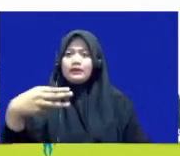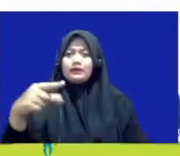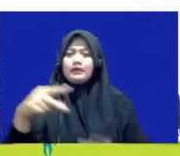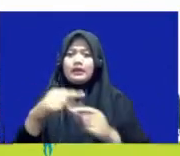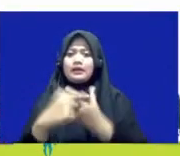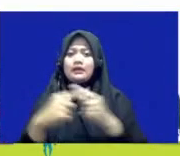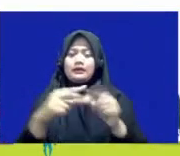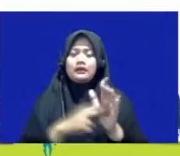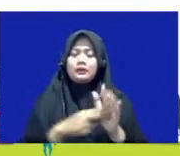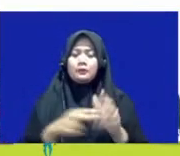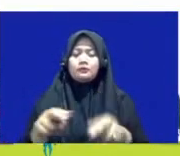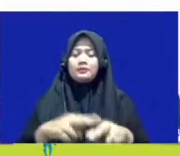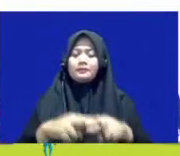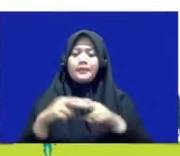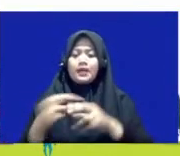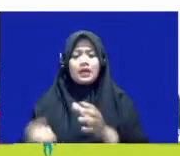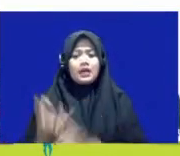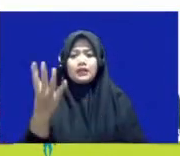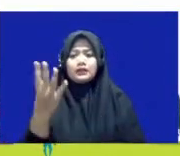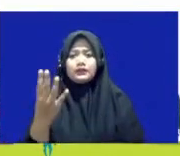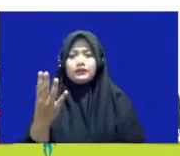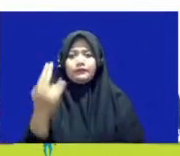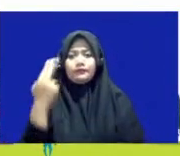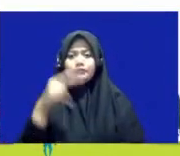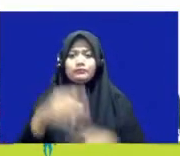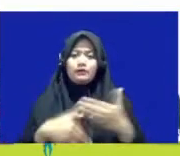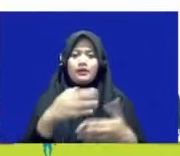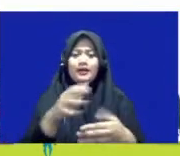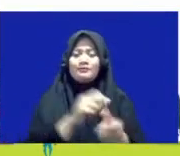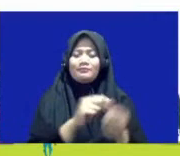upaya mitigasi dan penanggulangan bencana.